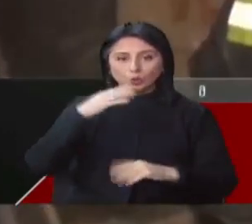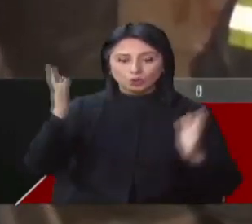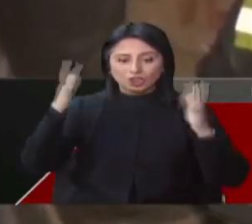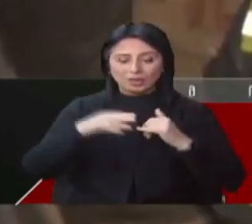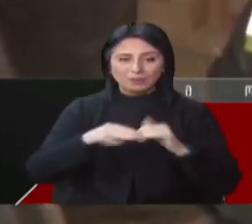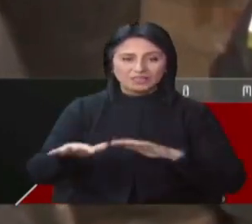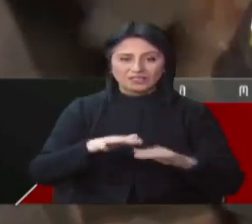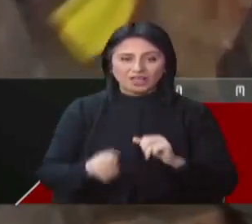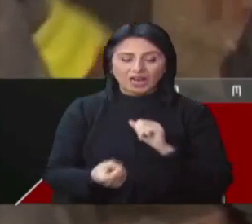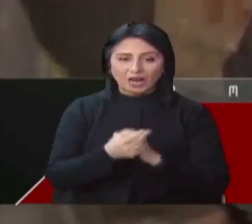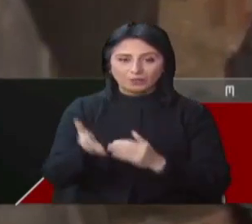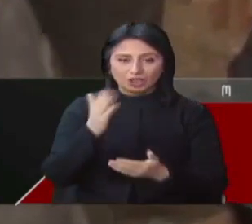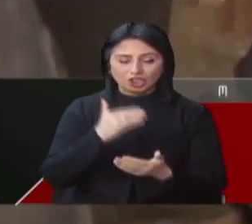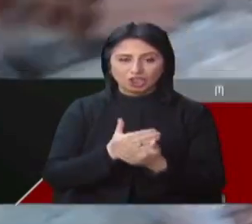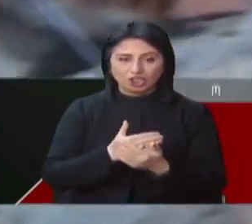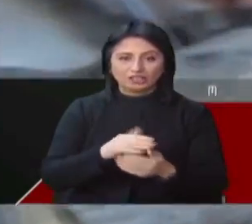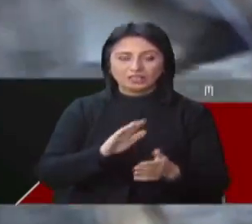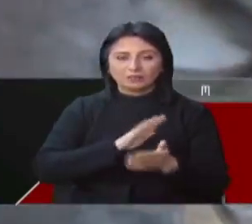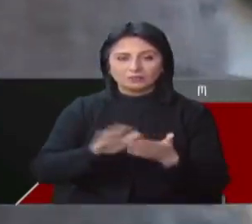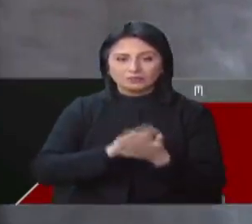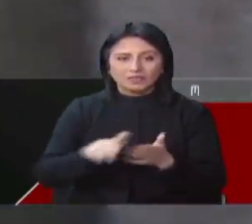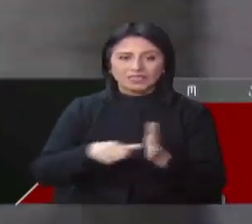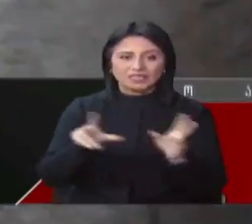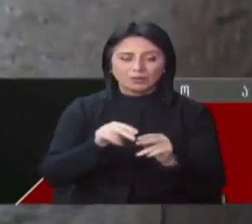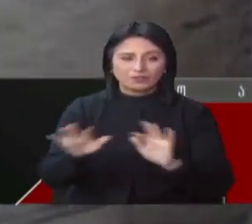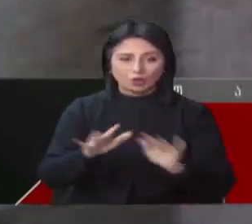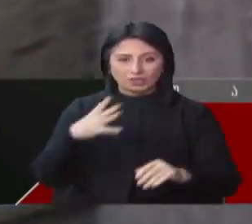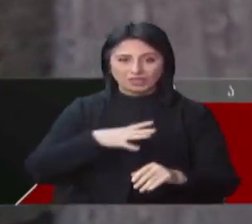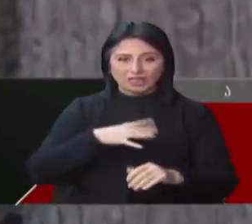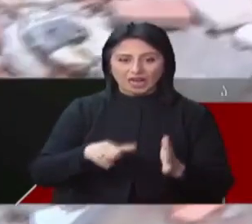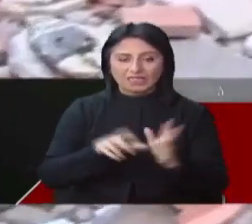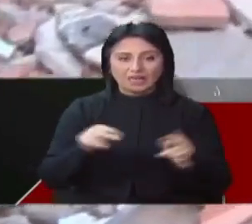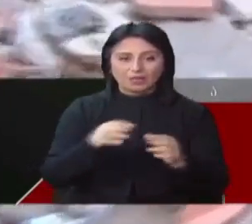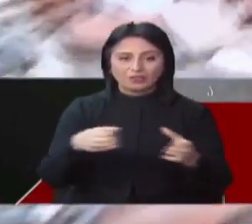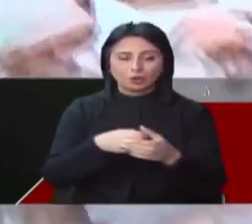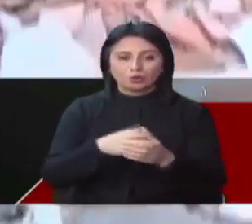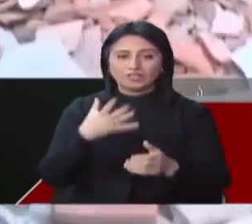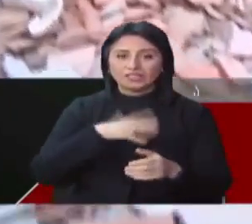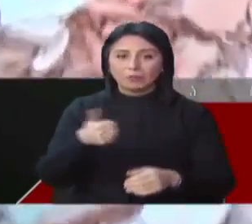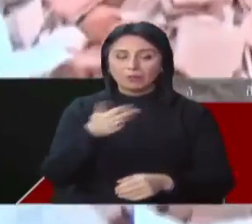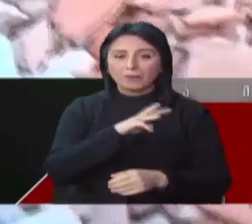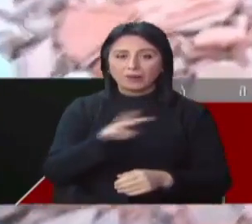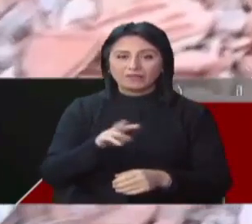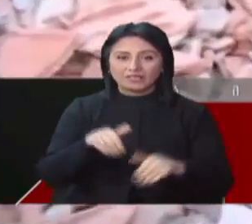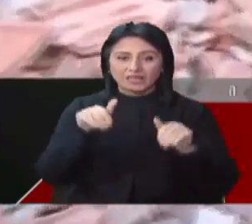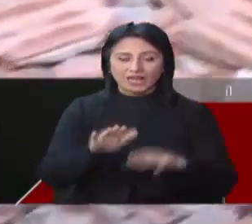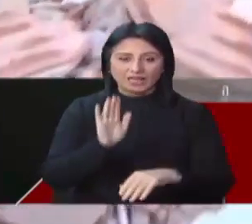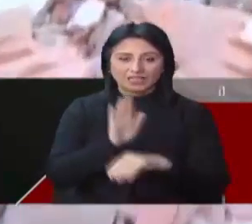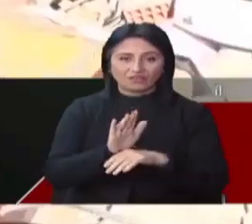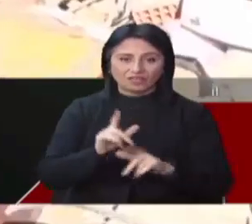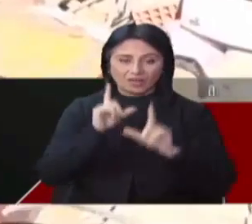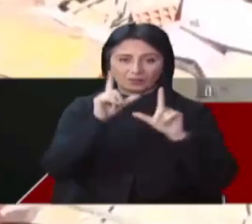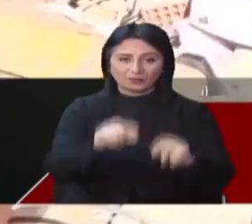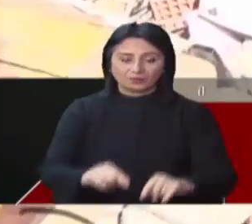დამანგრეველი მიწისძვრით გამოწვეული შედეგების სალიკვიდაციო და სამაშველო ღონისძიებებში ქართული სამაშველო ჯგუფი საქართველოს პრემიერ-მინისტრის გადაწყვეტილებით